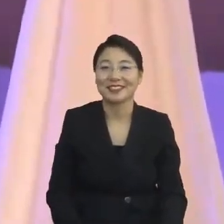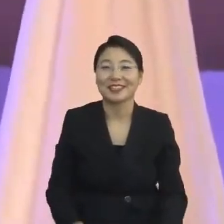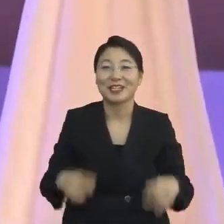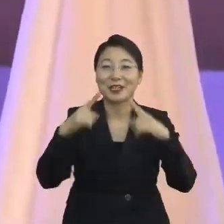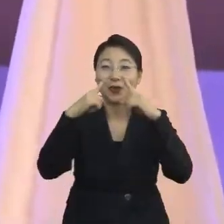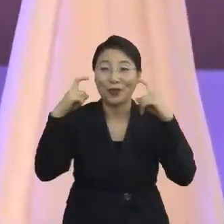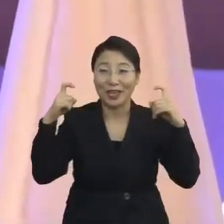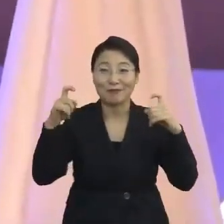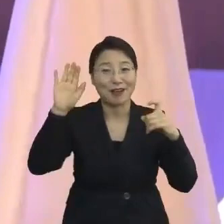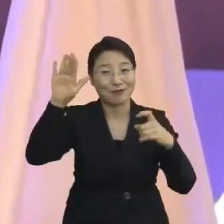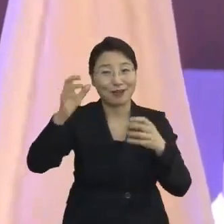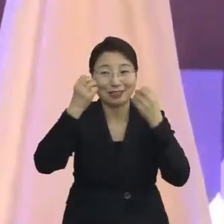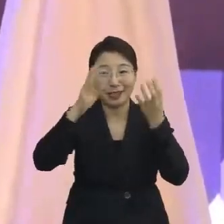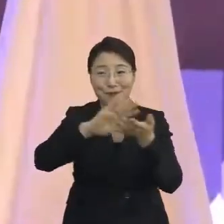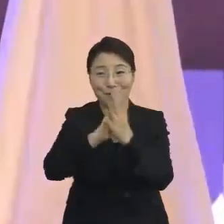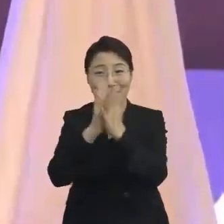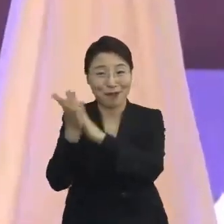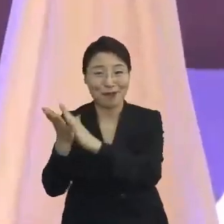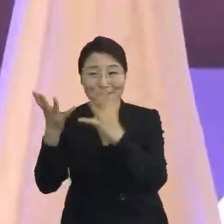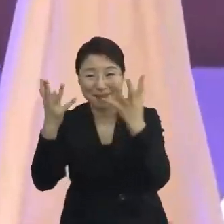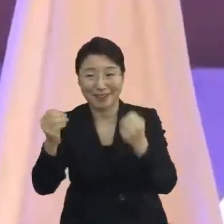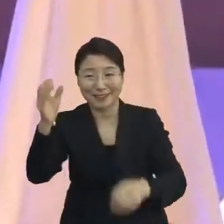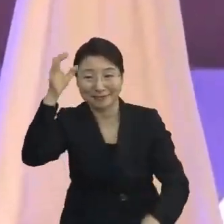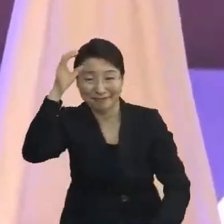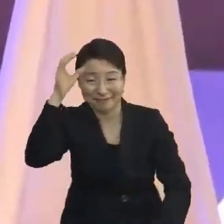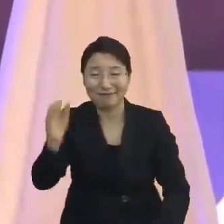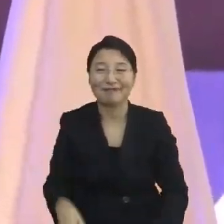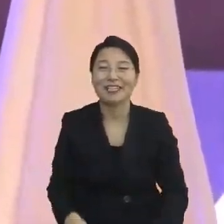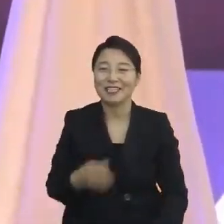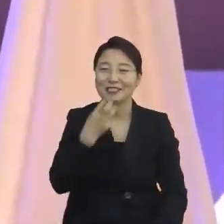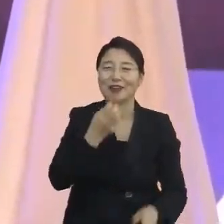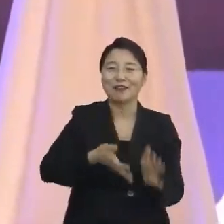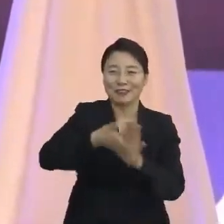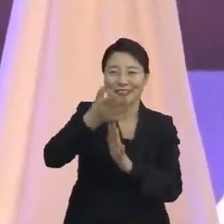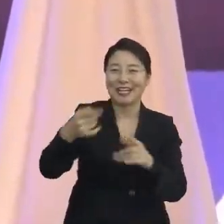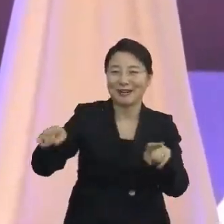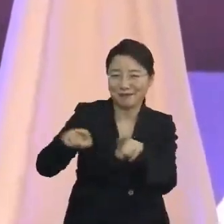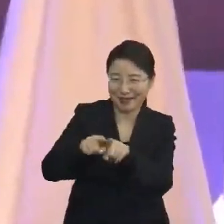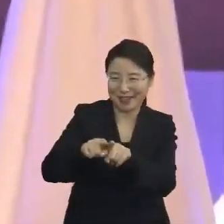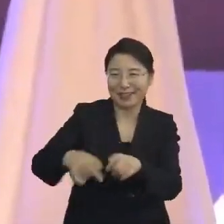동대문이 많이 변화할 것 같죠? 네. 네, 서울시도 늘 함께 하겠습니다.